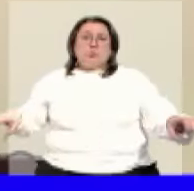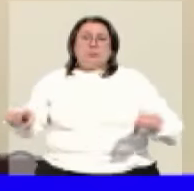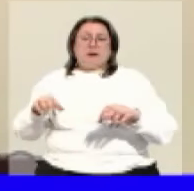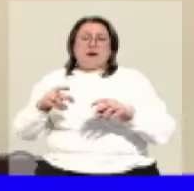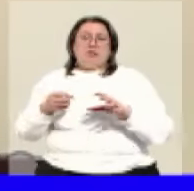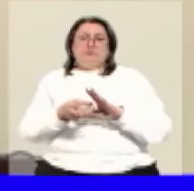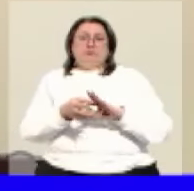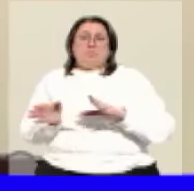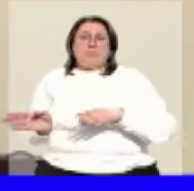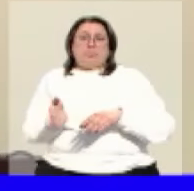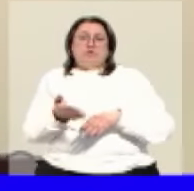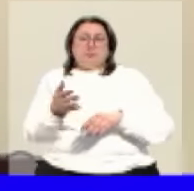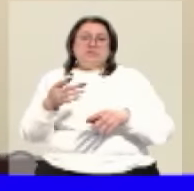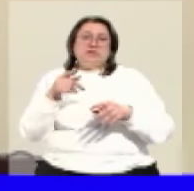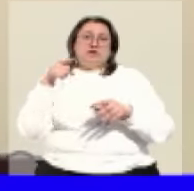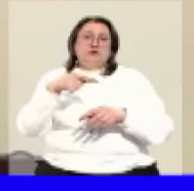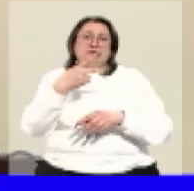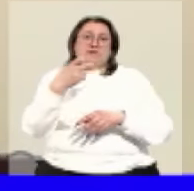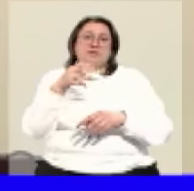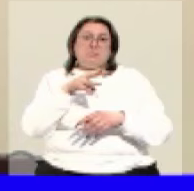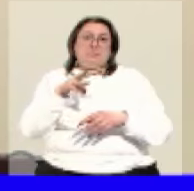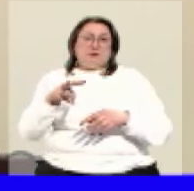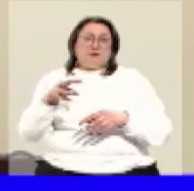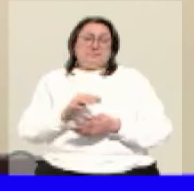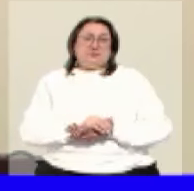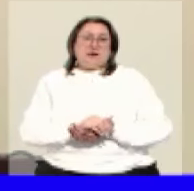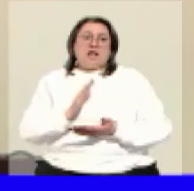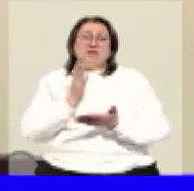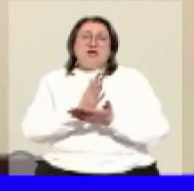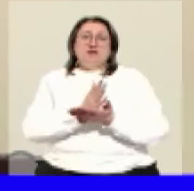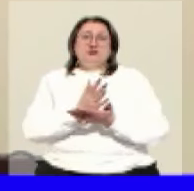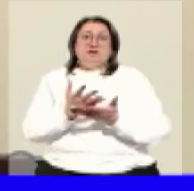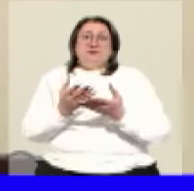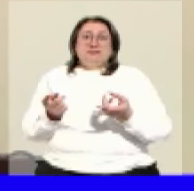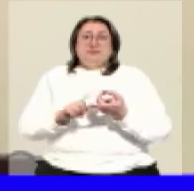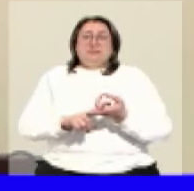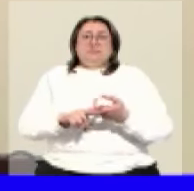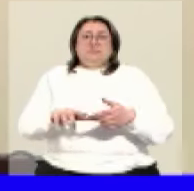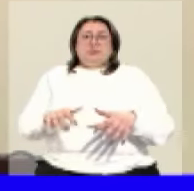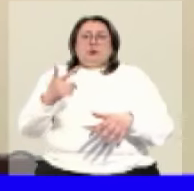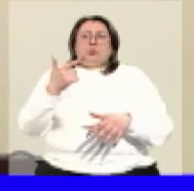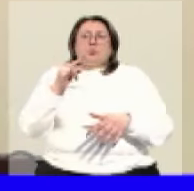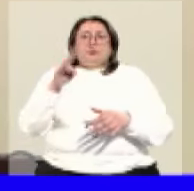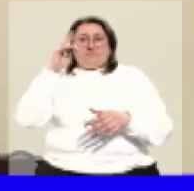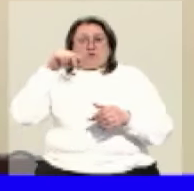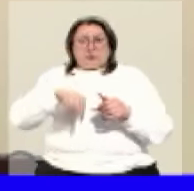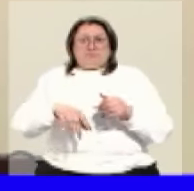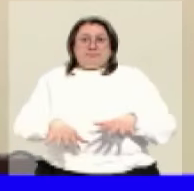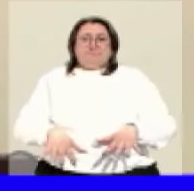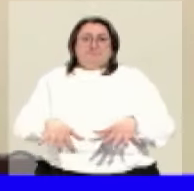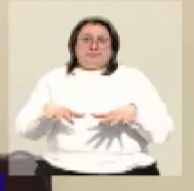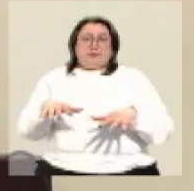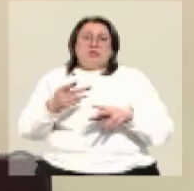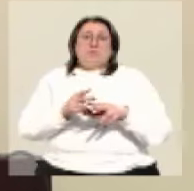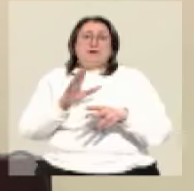потопление происходит вследствие поднятия грунтовых вод. Су тасқынының болуы жерасты суларының көтерілуіне байланысты. Бұл қауіпті сейілту